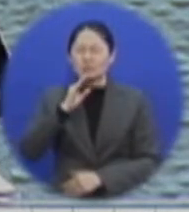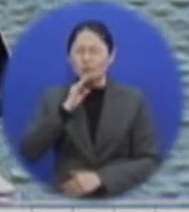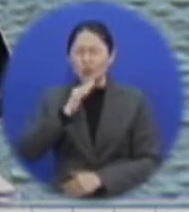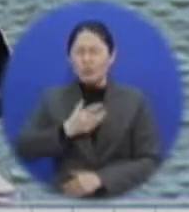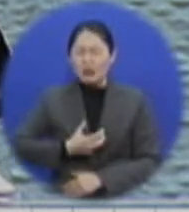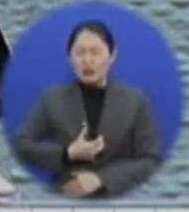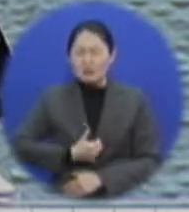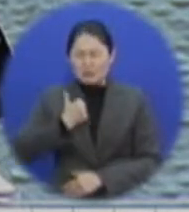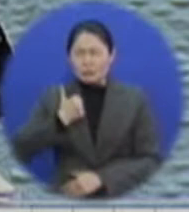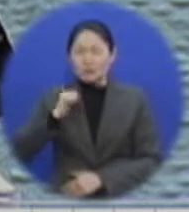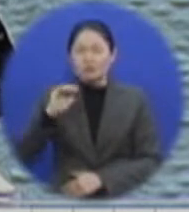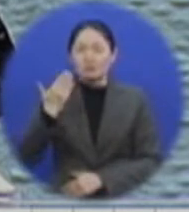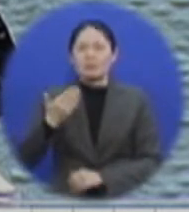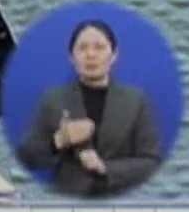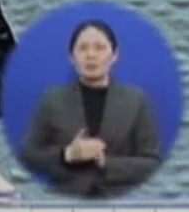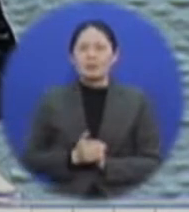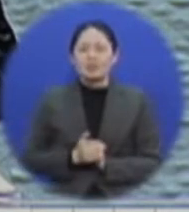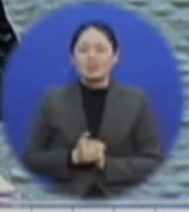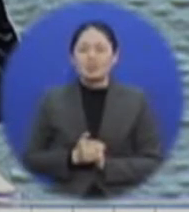되는 거죠